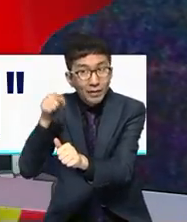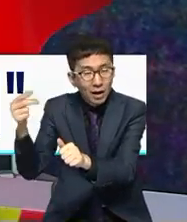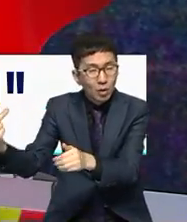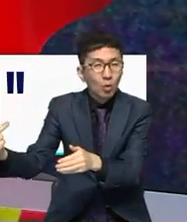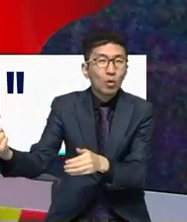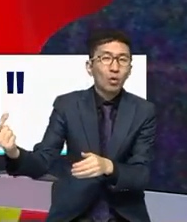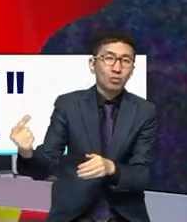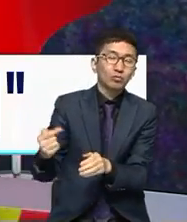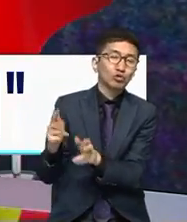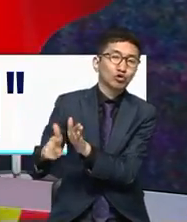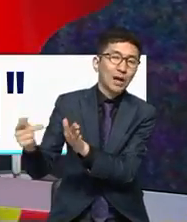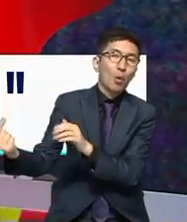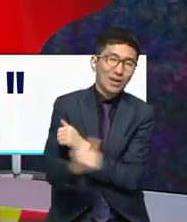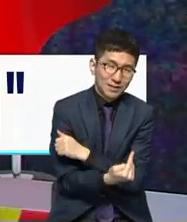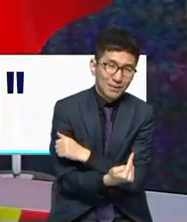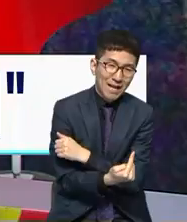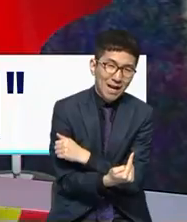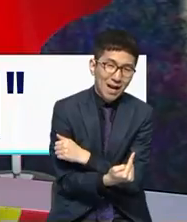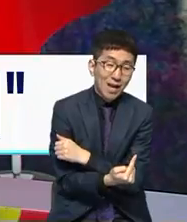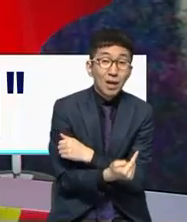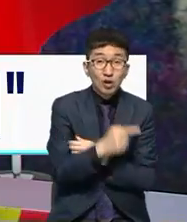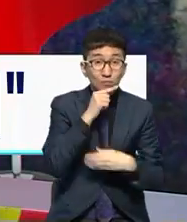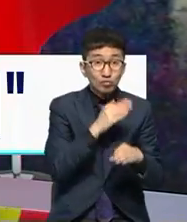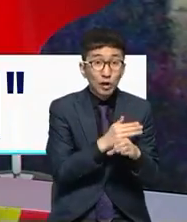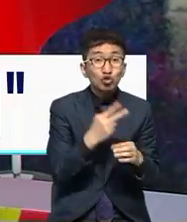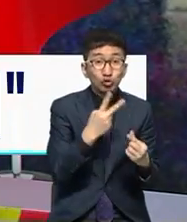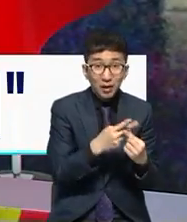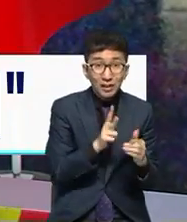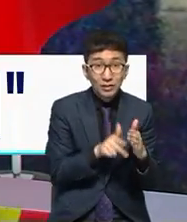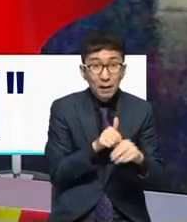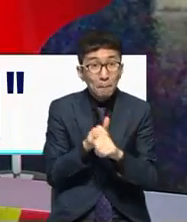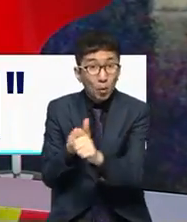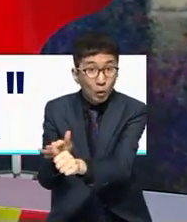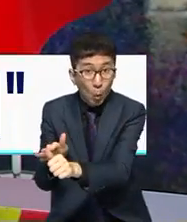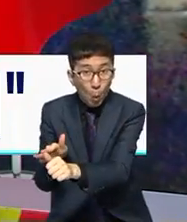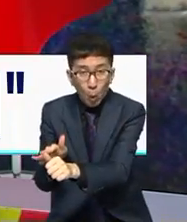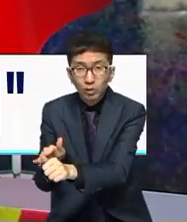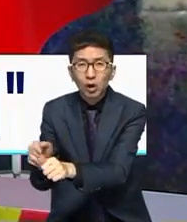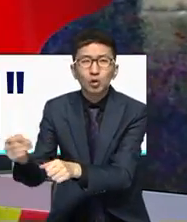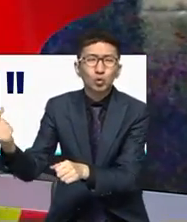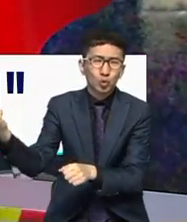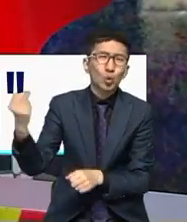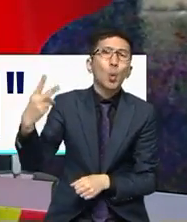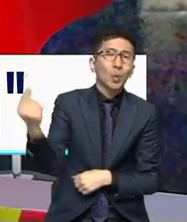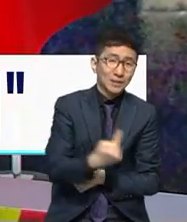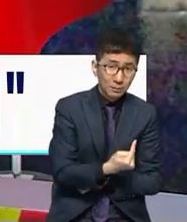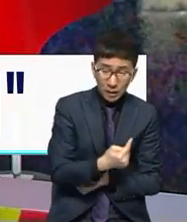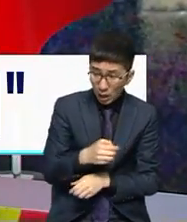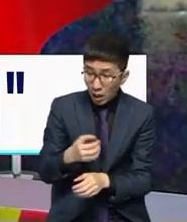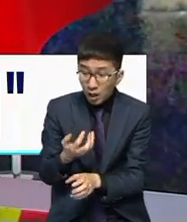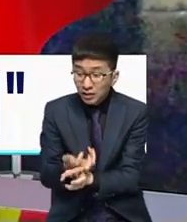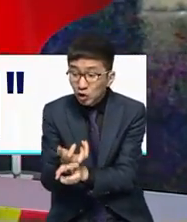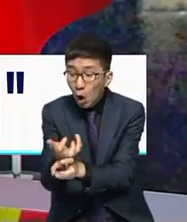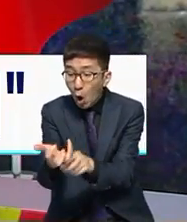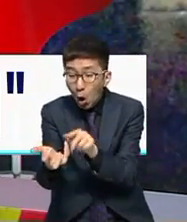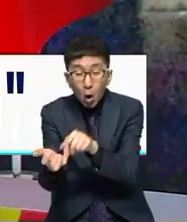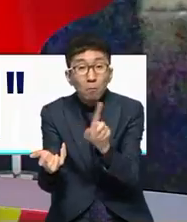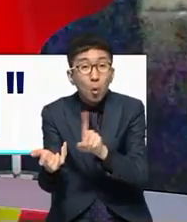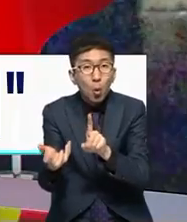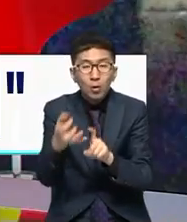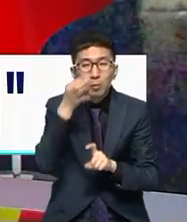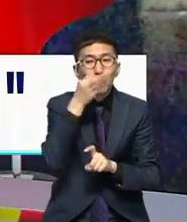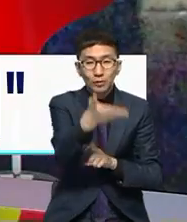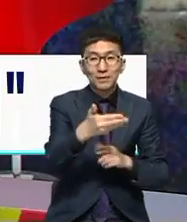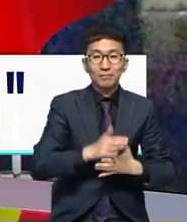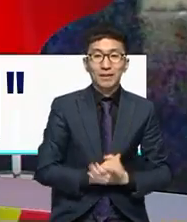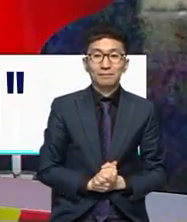번째 열차가 다시 단둥에 도착했는데 저희 취재진이 거기에 어떤 화물이 실리는지 확인해봤습니다. 단둥에서 송욱